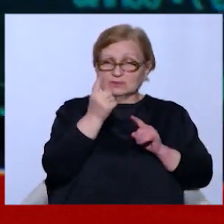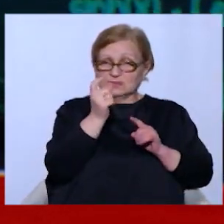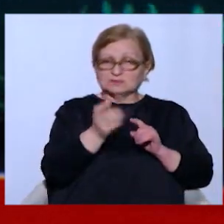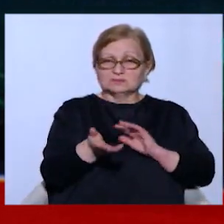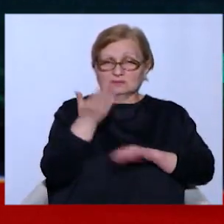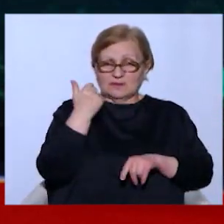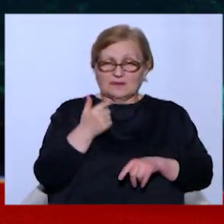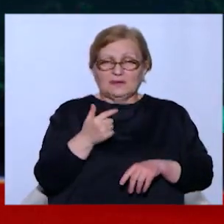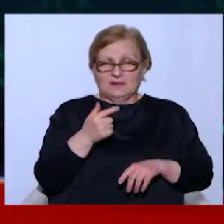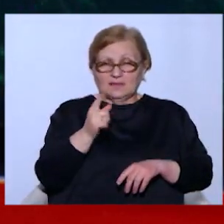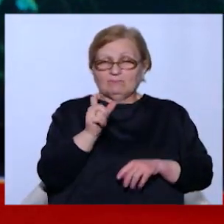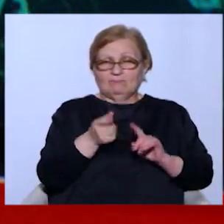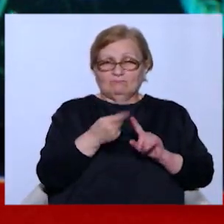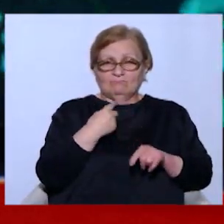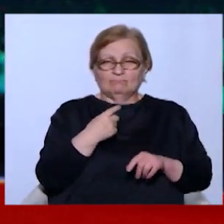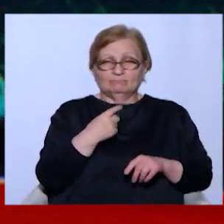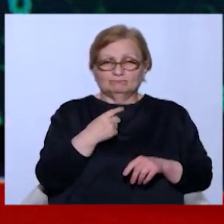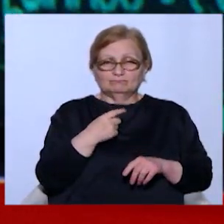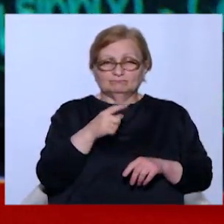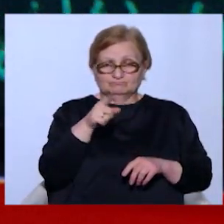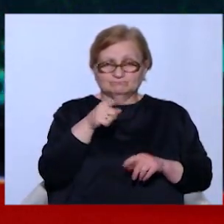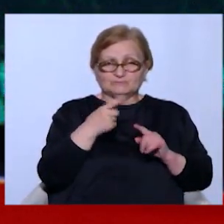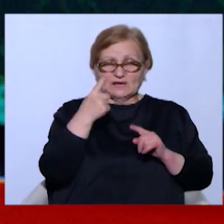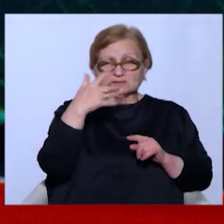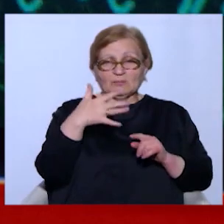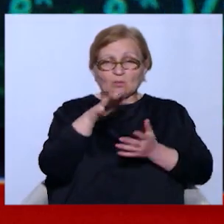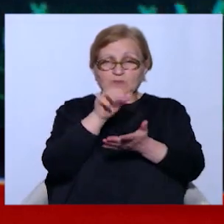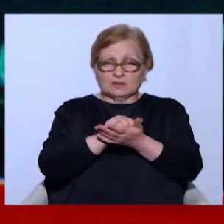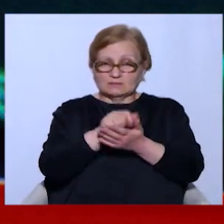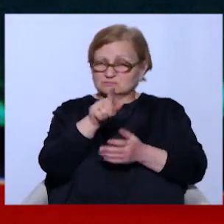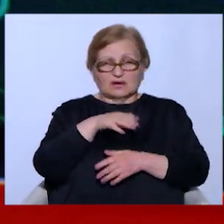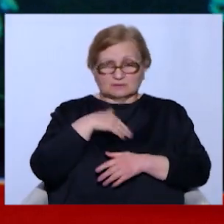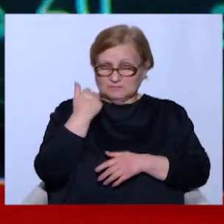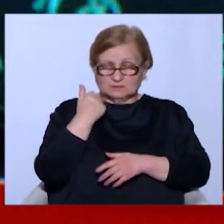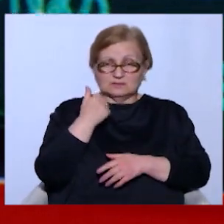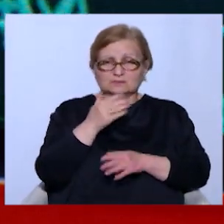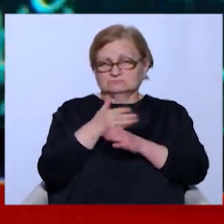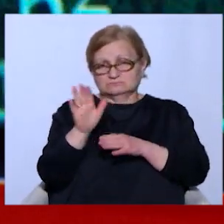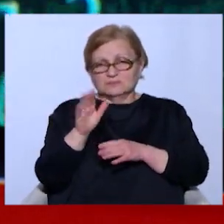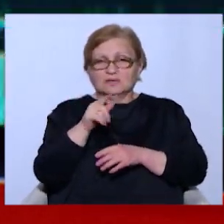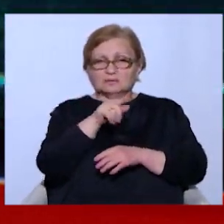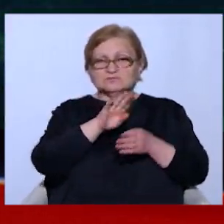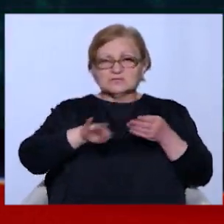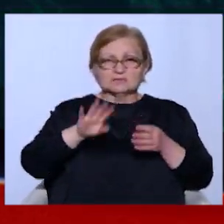ადვილად ხდებოდით, ხო, იმიტომ რომ 1/5-ს იკავებს ის მონაკვეთი, რომლის შერჩევა არ გვინდა.